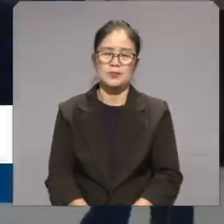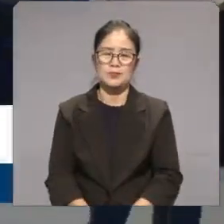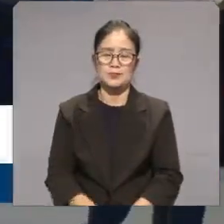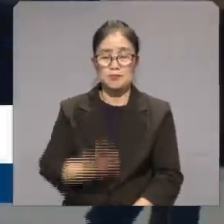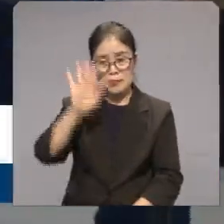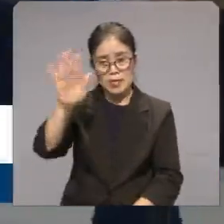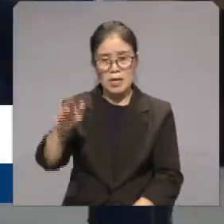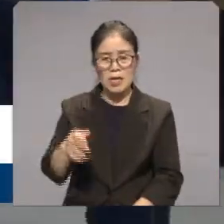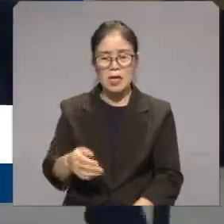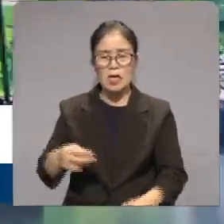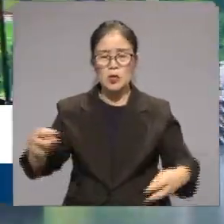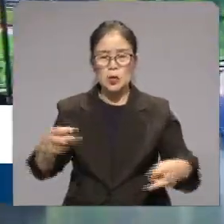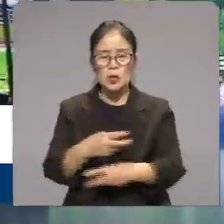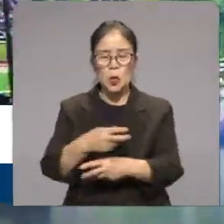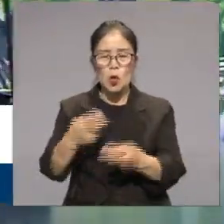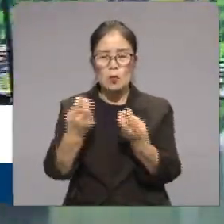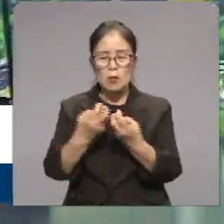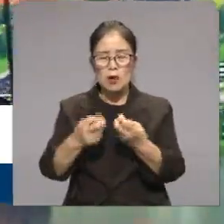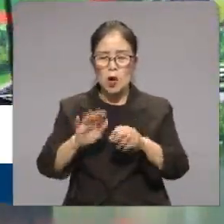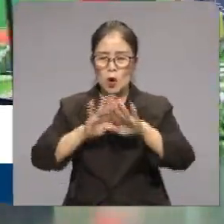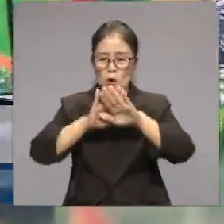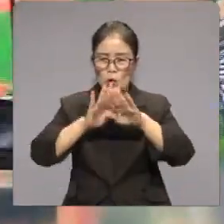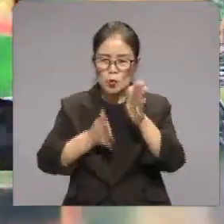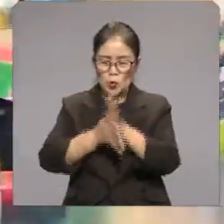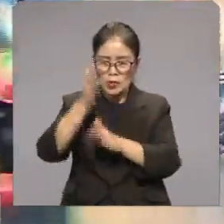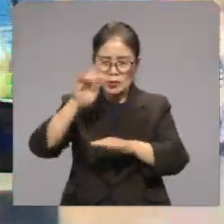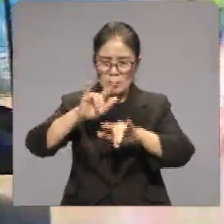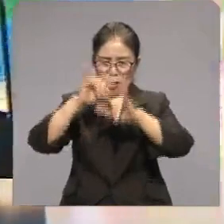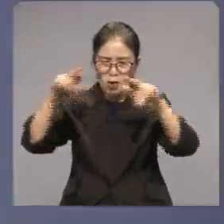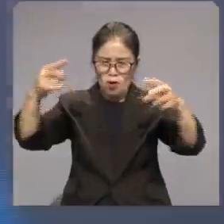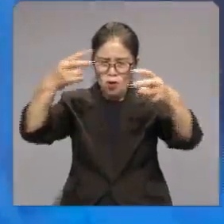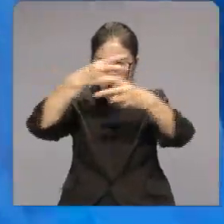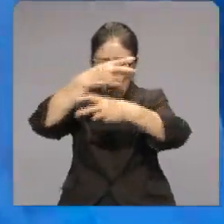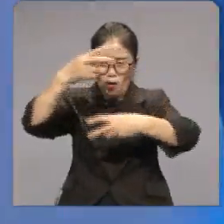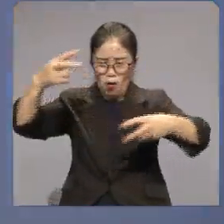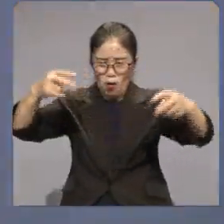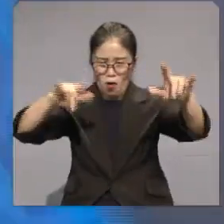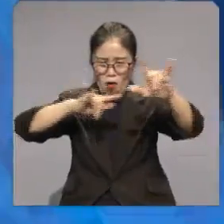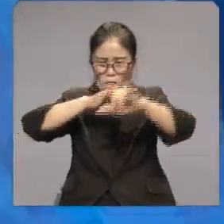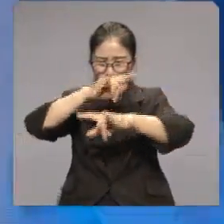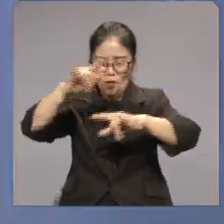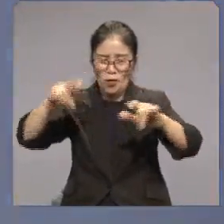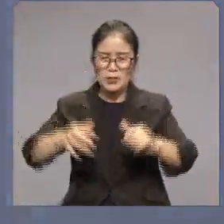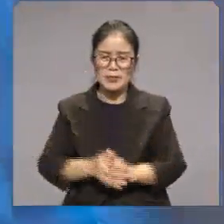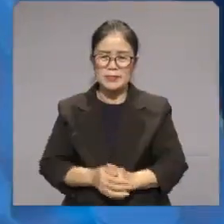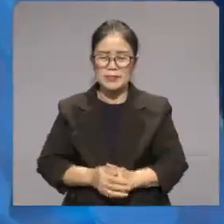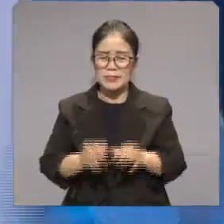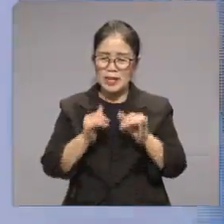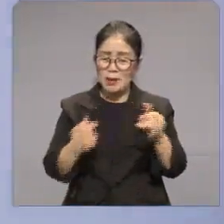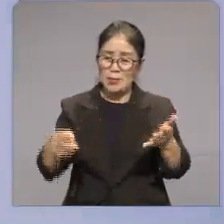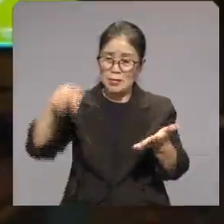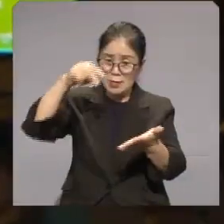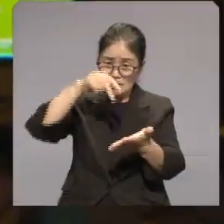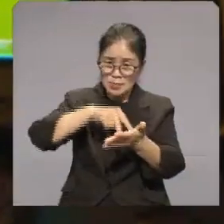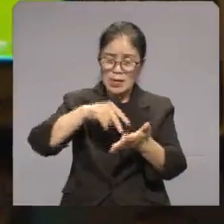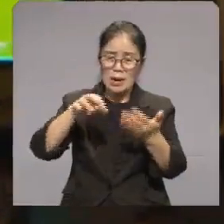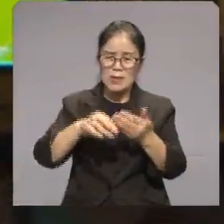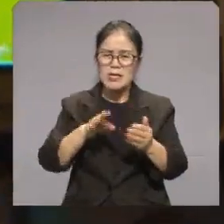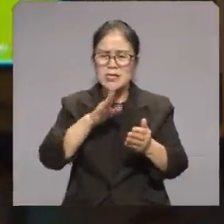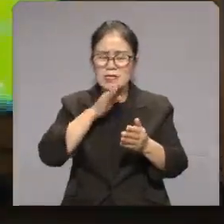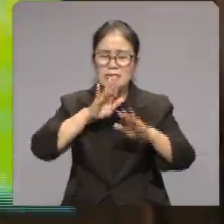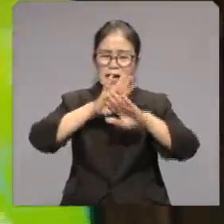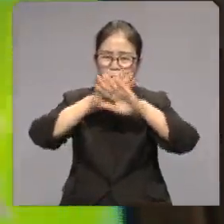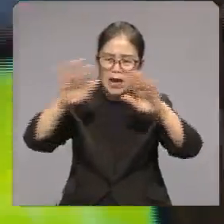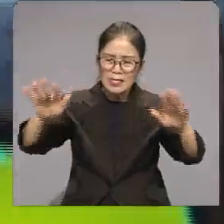미래 교통수단인 도심 항공교통이 실물 크기로 놓여 있습니다. 사람들이 탑승하자 실제